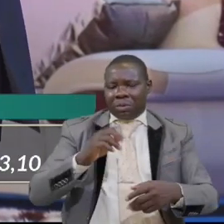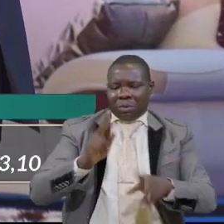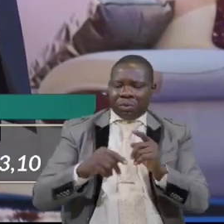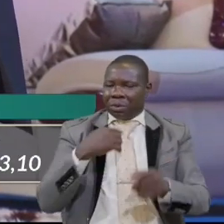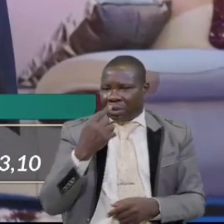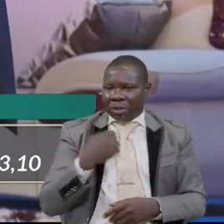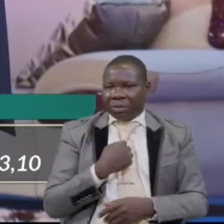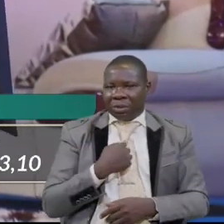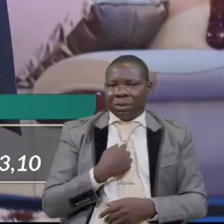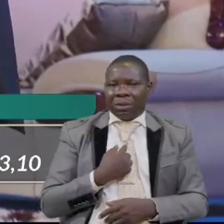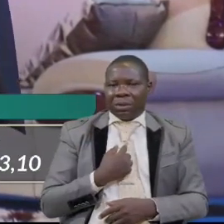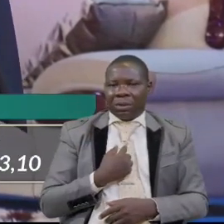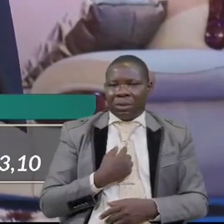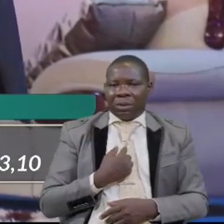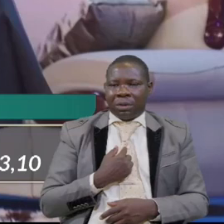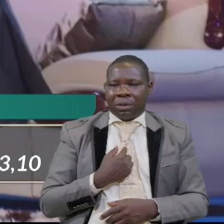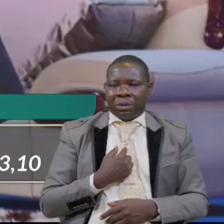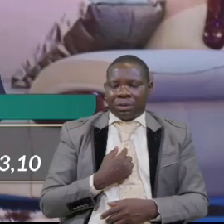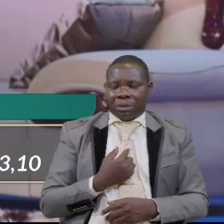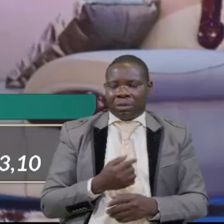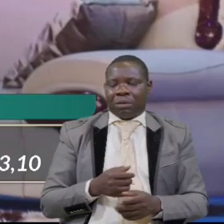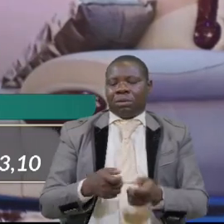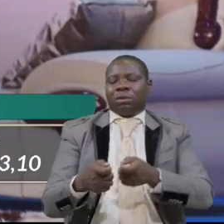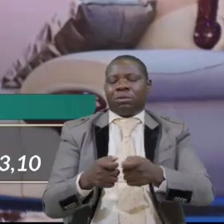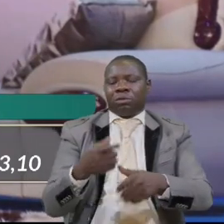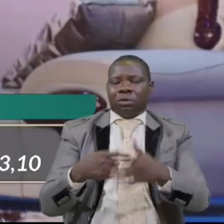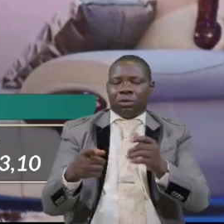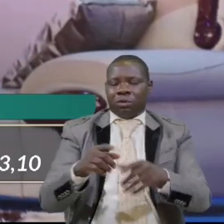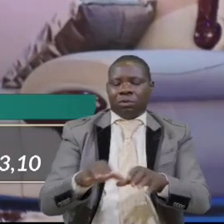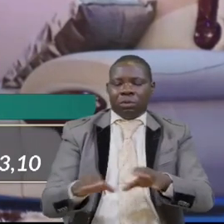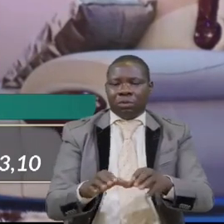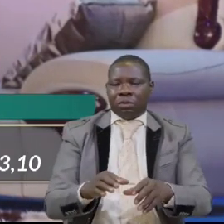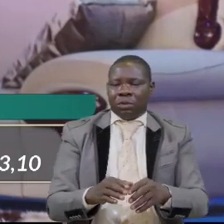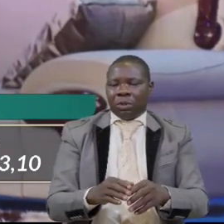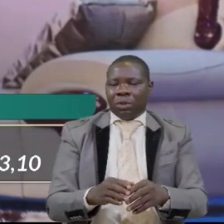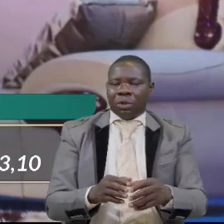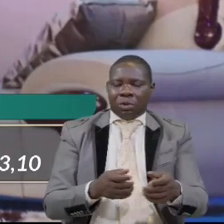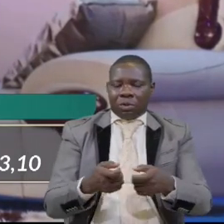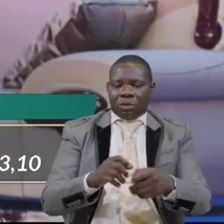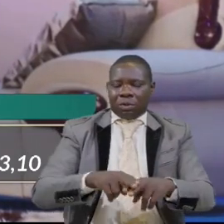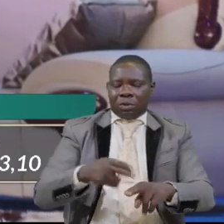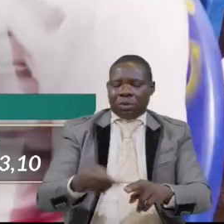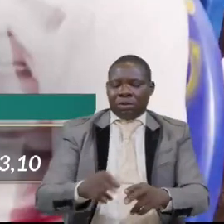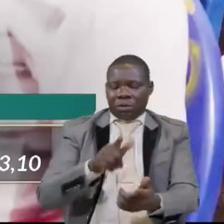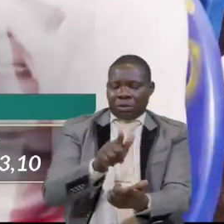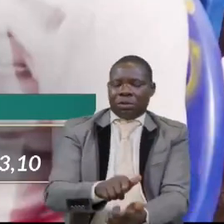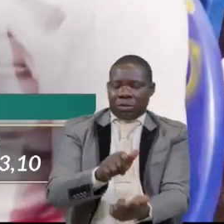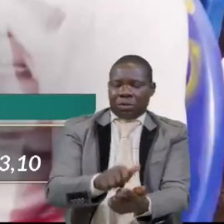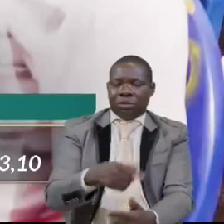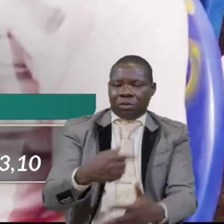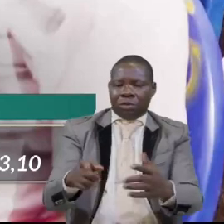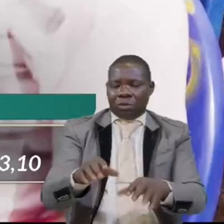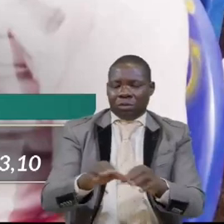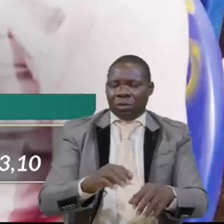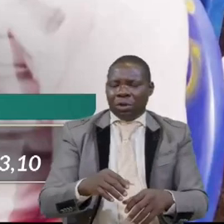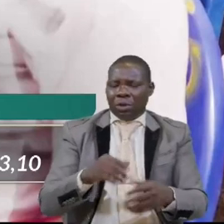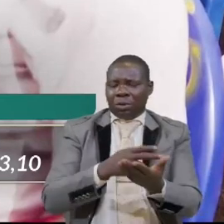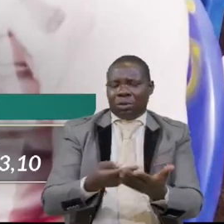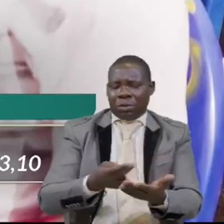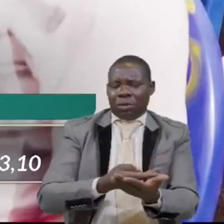oh modère les choses ralentis un peu ralenti il faut modérer sain là oh faut pas aller très